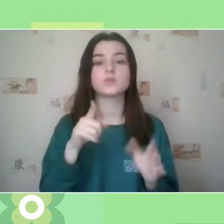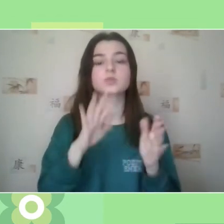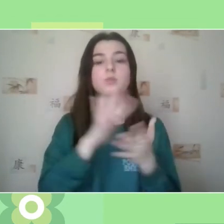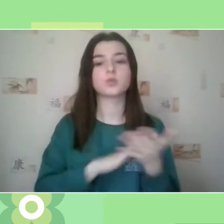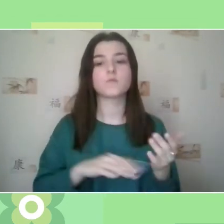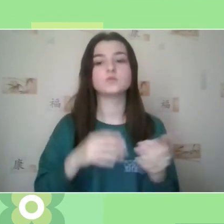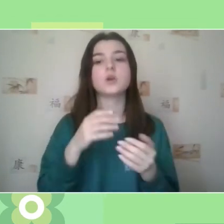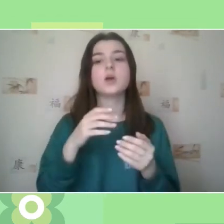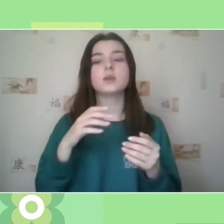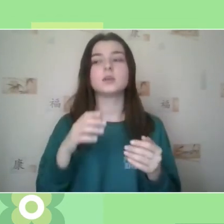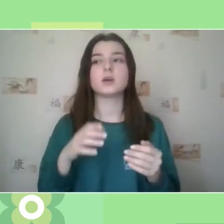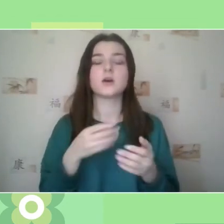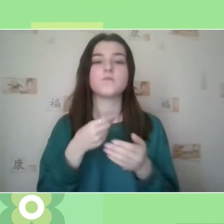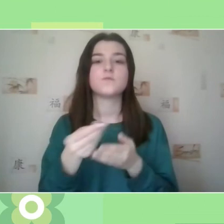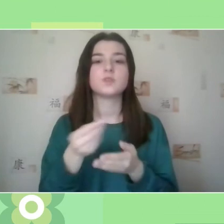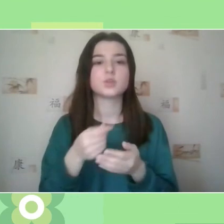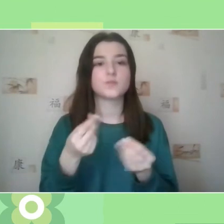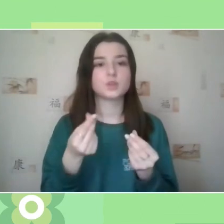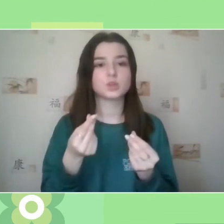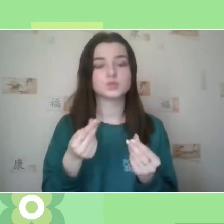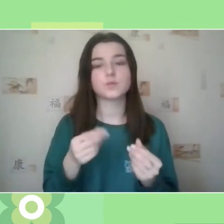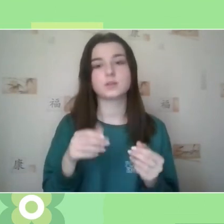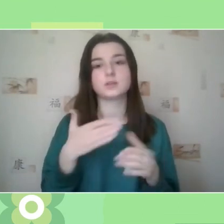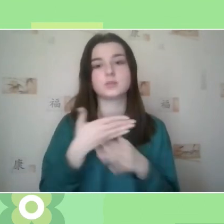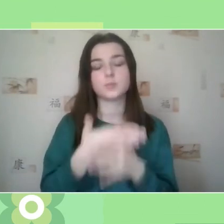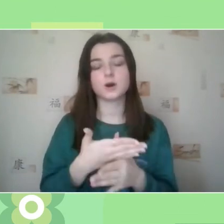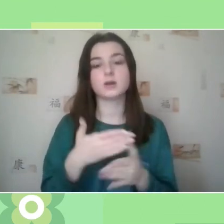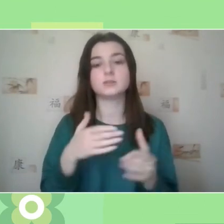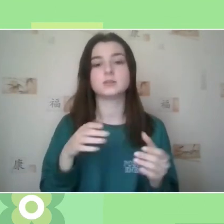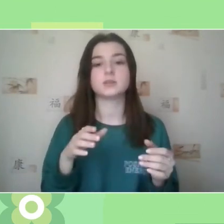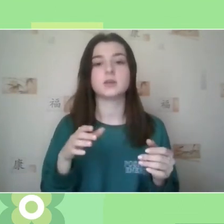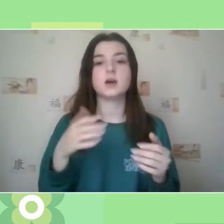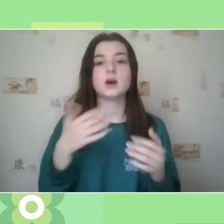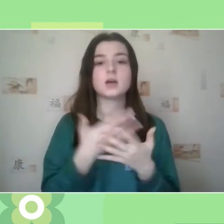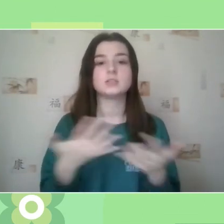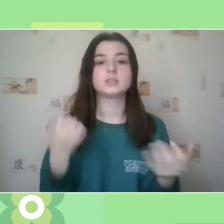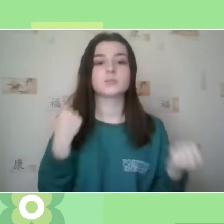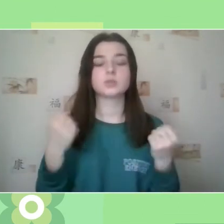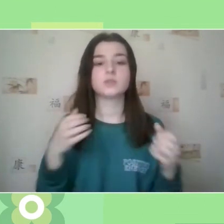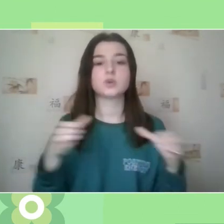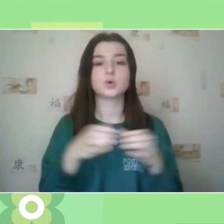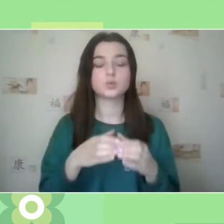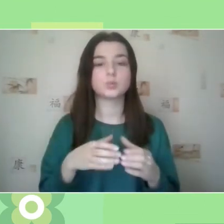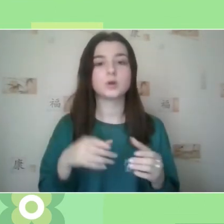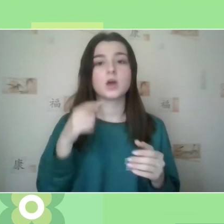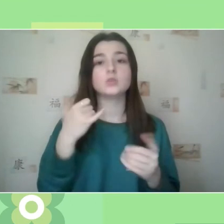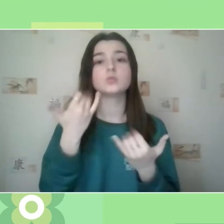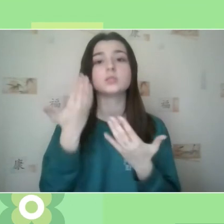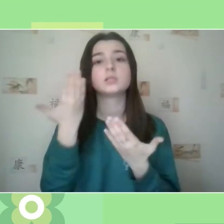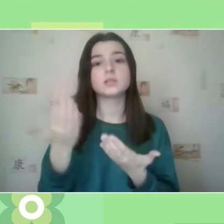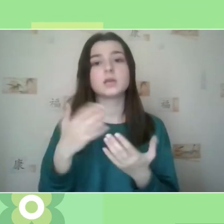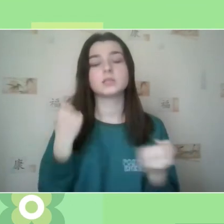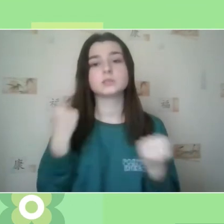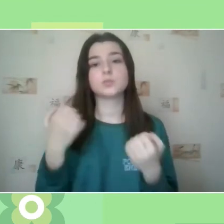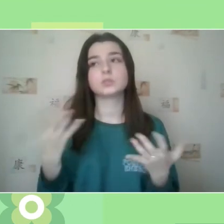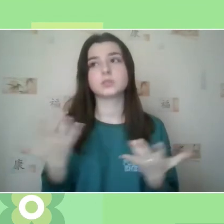спортивні ініціативи, там футбольний клуб, різноманітні секції і так далі. Тому що для нього спорт – це важливо. Для мене спорт, ну це